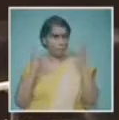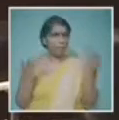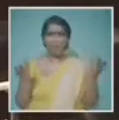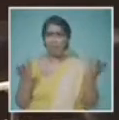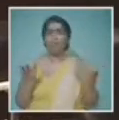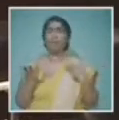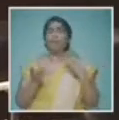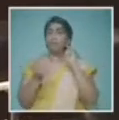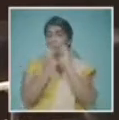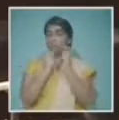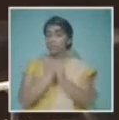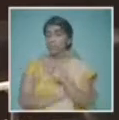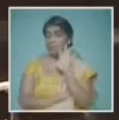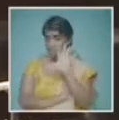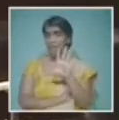සංශෝධන පහ